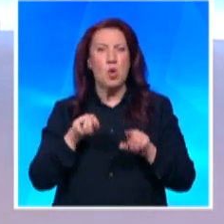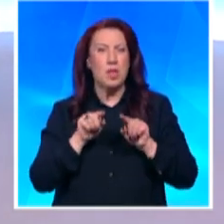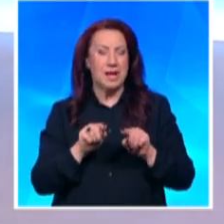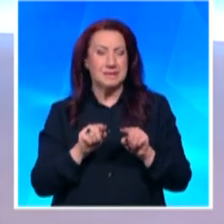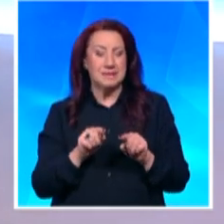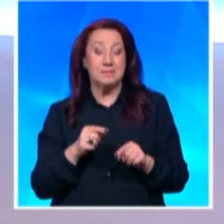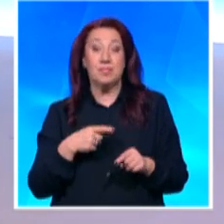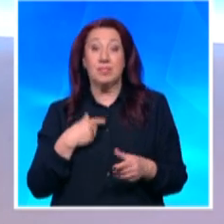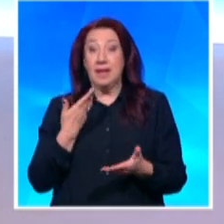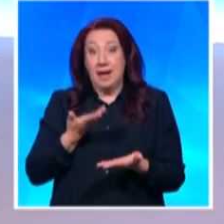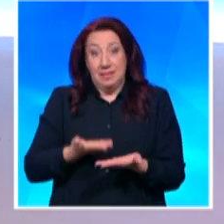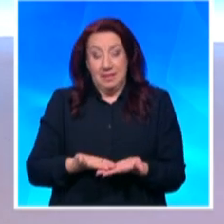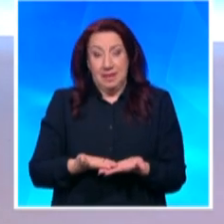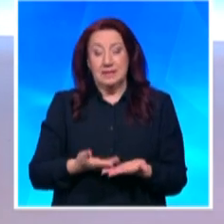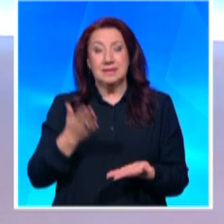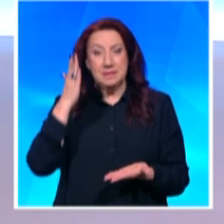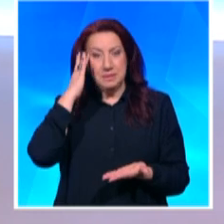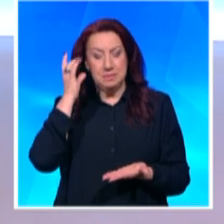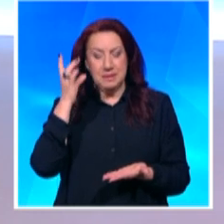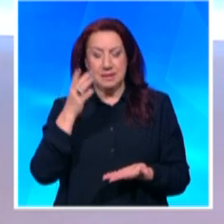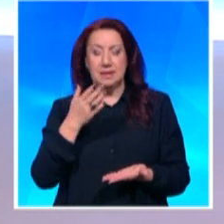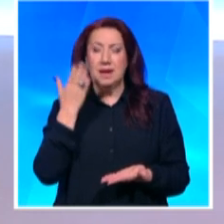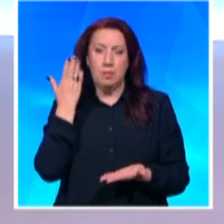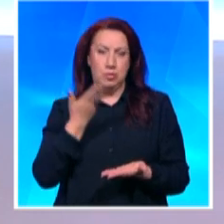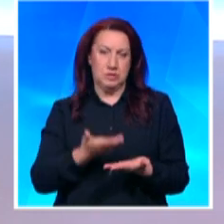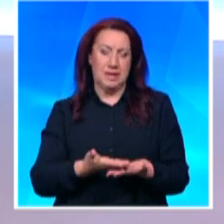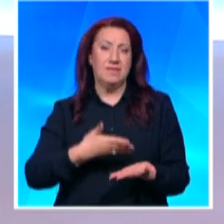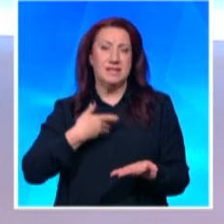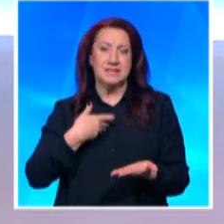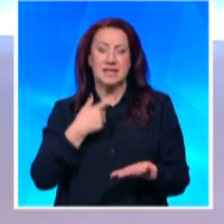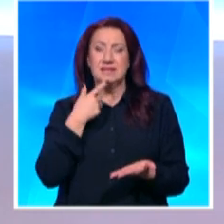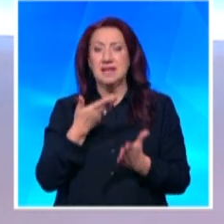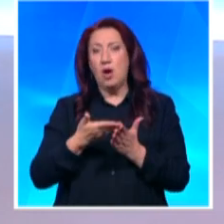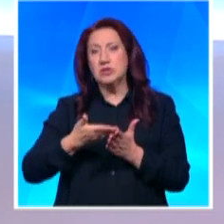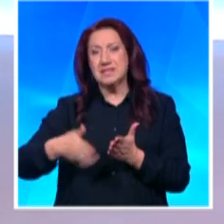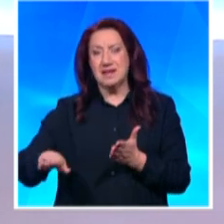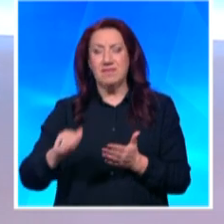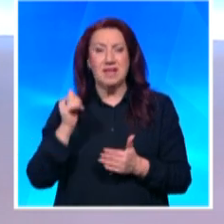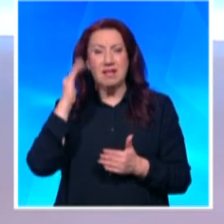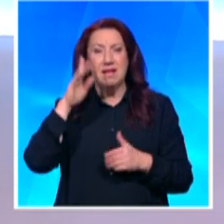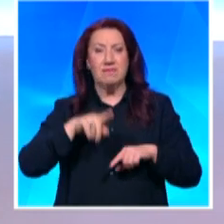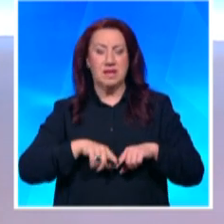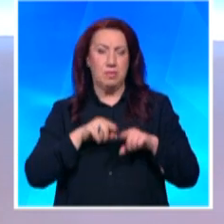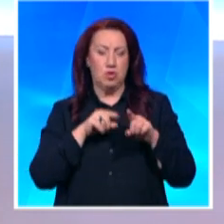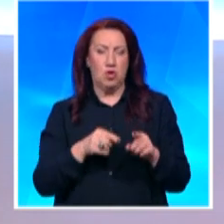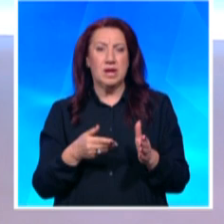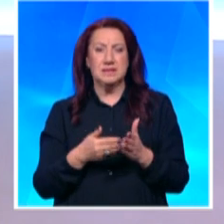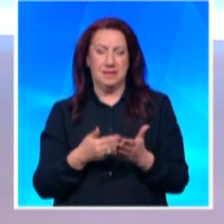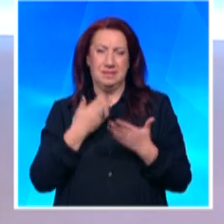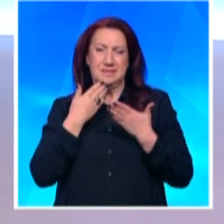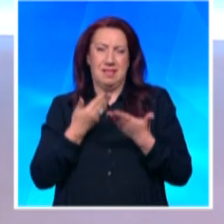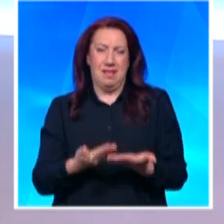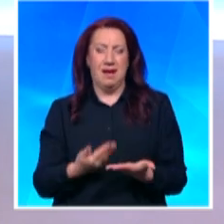Кандидат-премиерът на ГЕРБ постави на масата на преговорите искане за отстраняване на главния прокурор Иван Гешев заради уронване престижа на съдебната